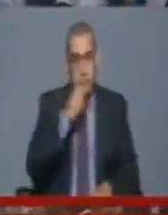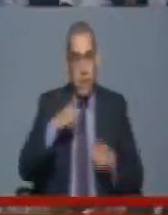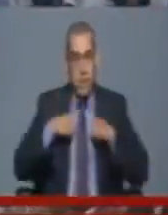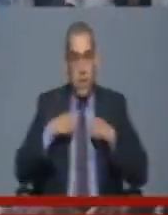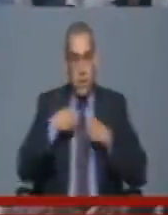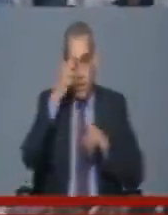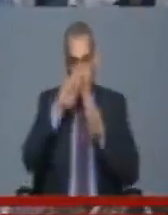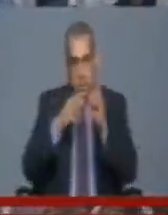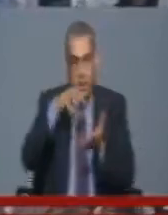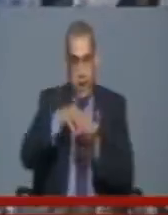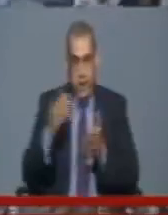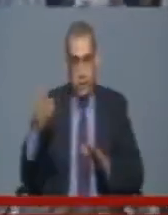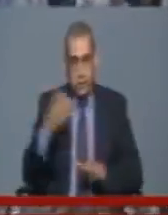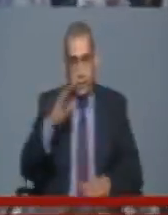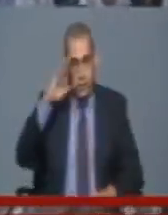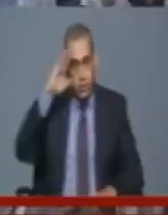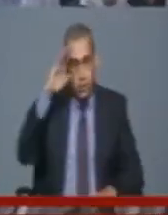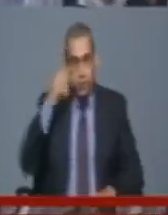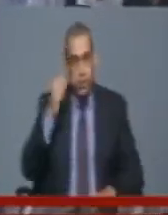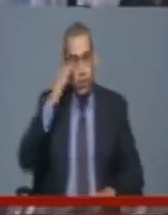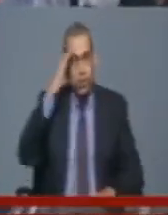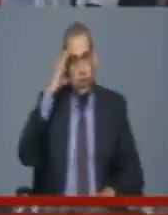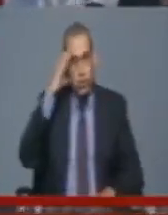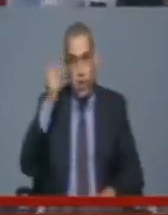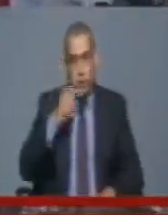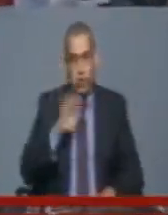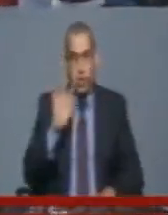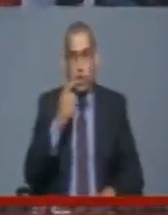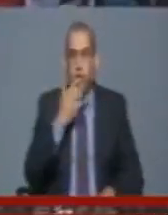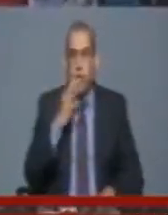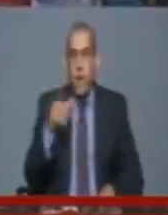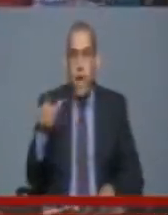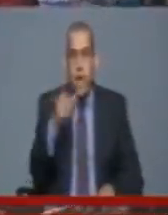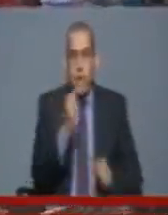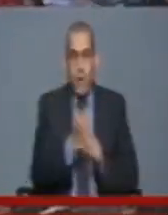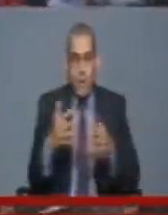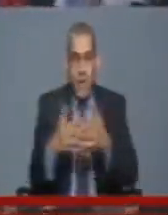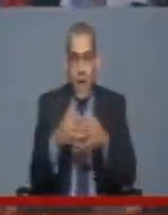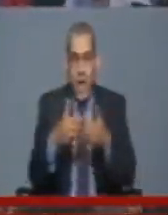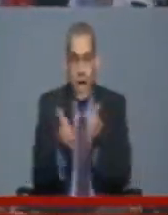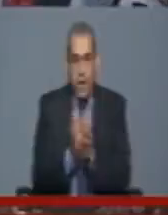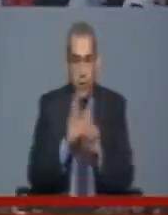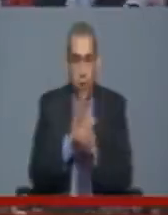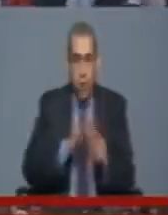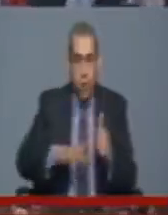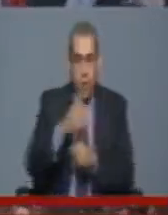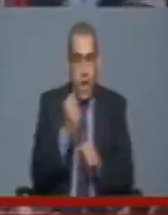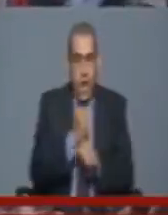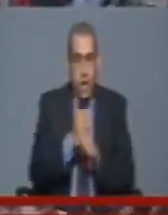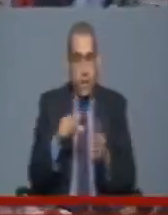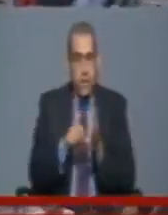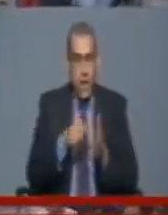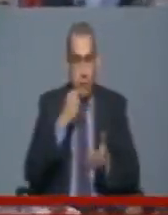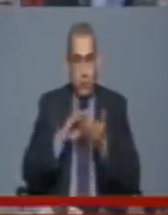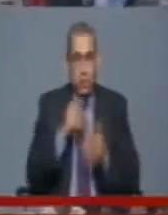بتوجيه تحية شكر وتقدير لشباب التحالف الوطني للعمل الأهلي التنموي وأيضا شباب